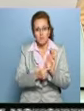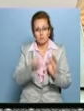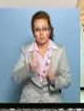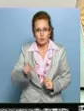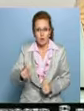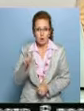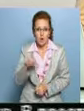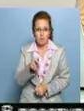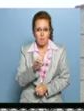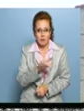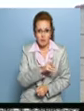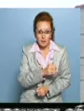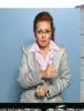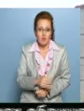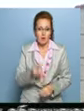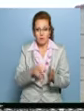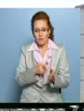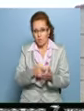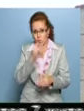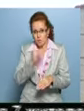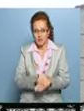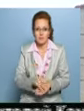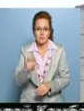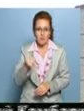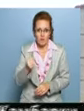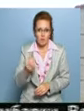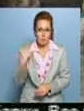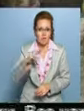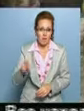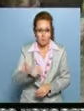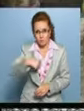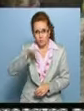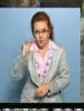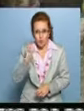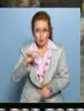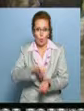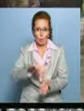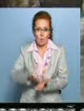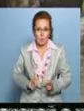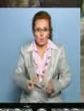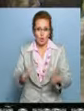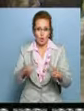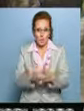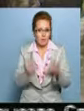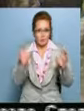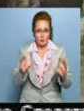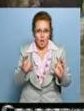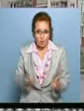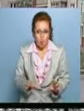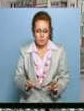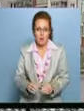о невыезде следствием установлено что с августа по декабрь прошлого года участники преступной группы незаконно по чужим